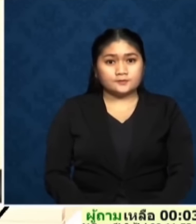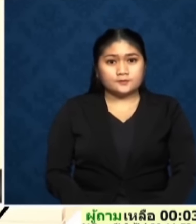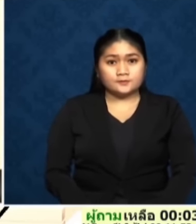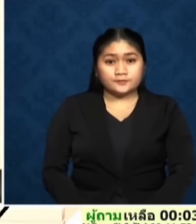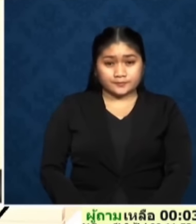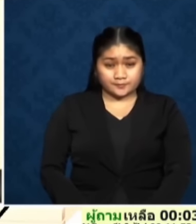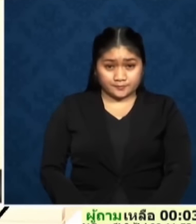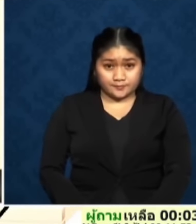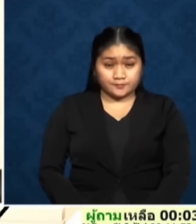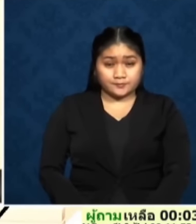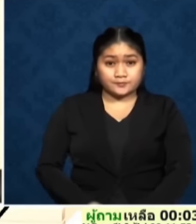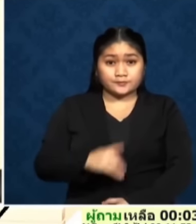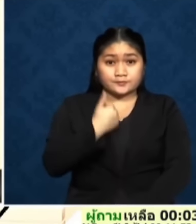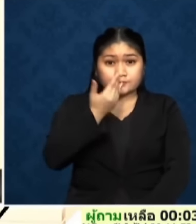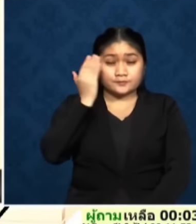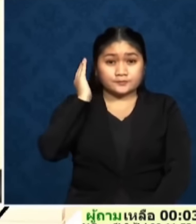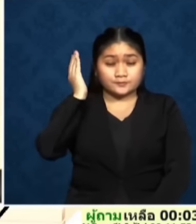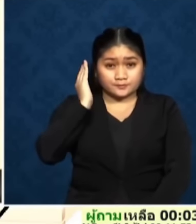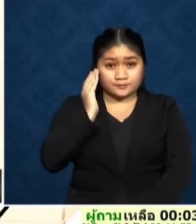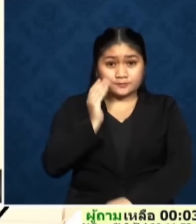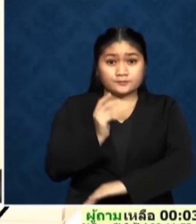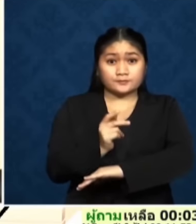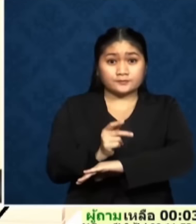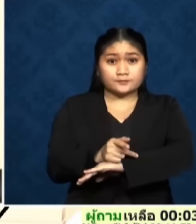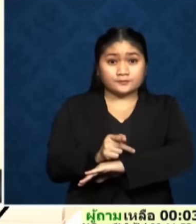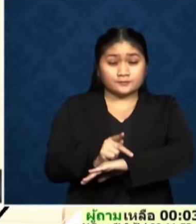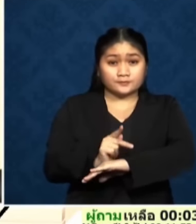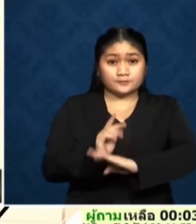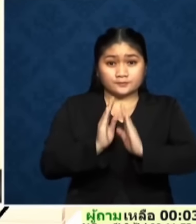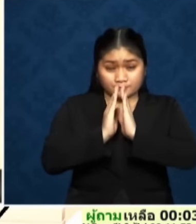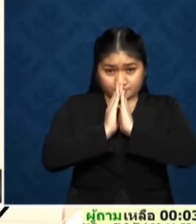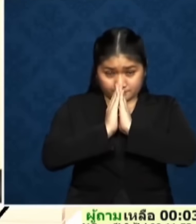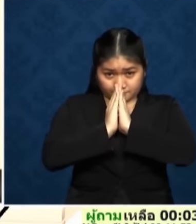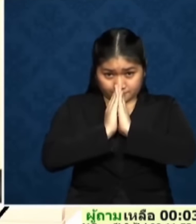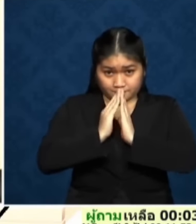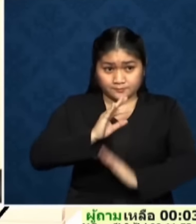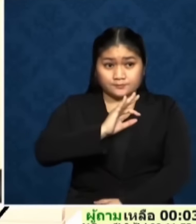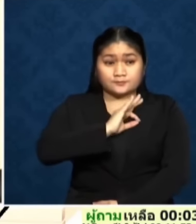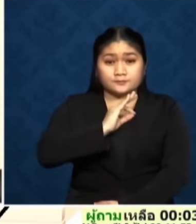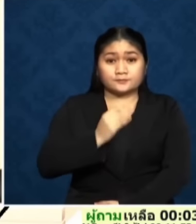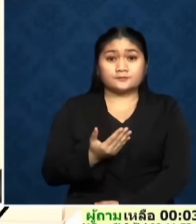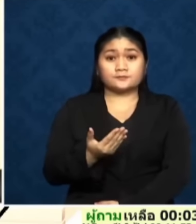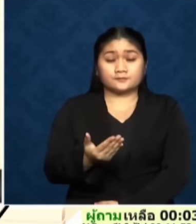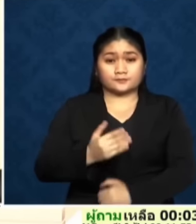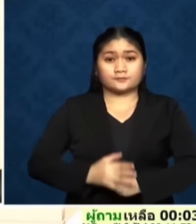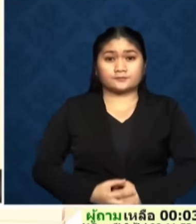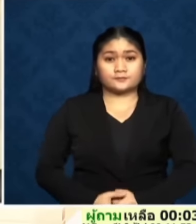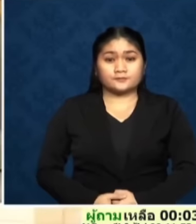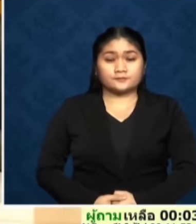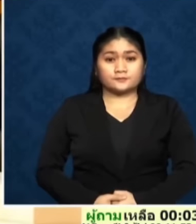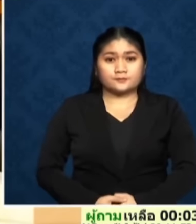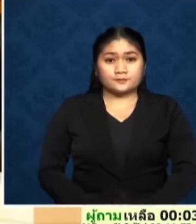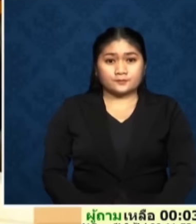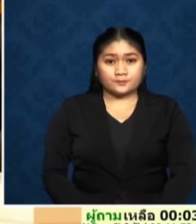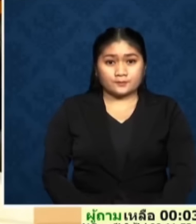ครับกราบเรียนท่านประธานสภาที่เคารพครับท่านสมาชิกผู้ทรงเกียรติ